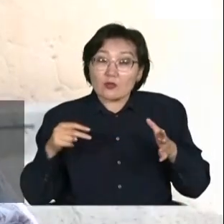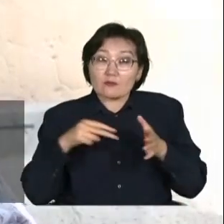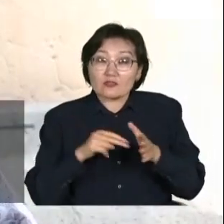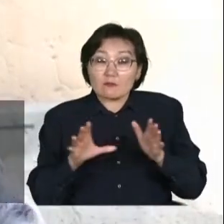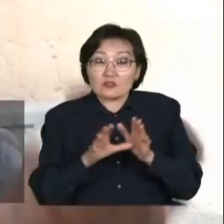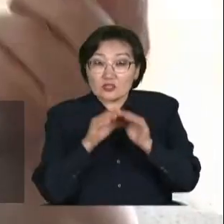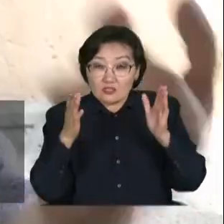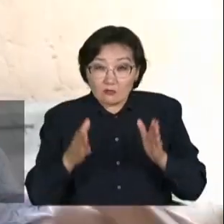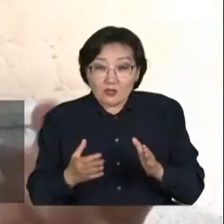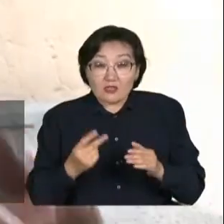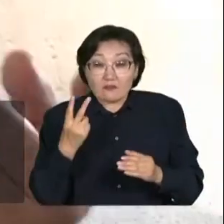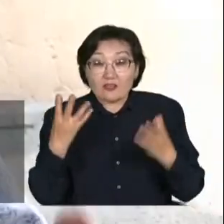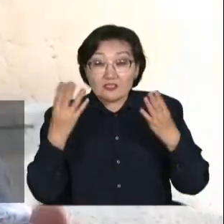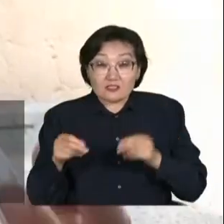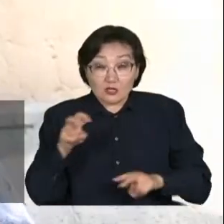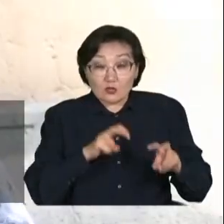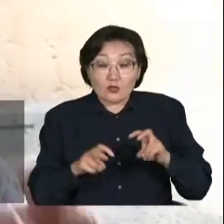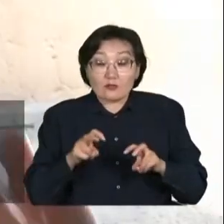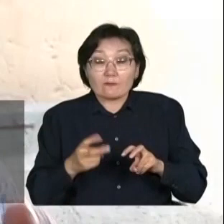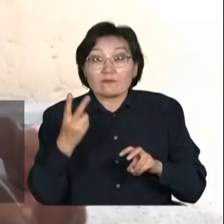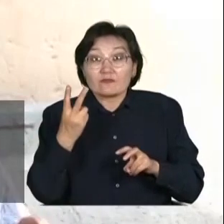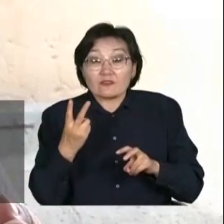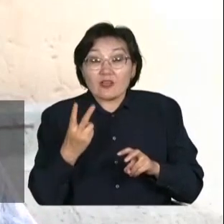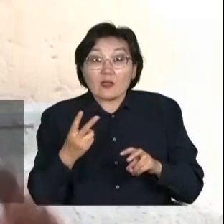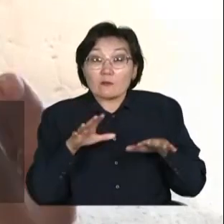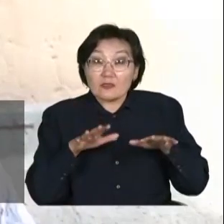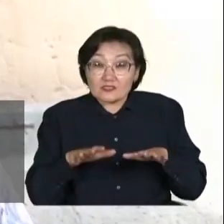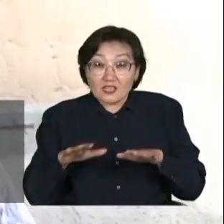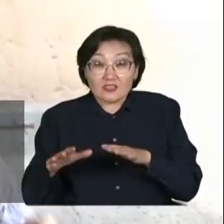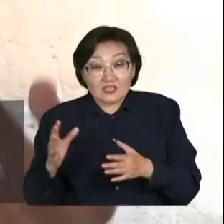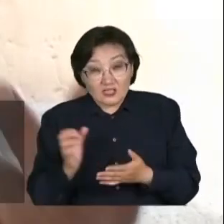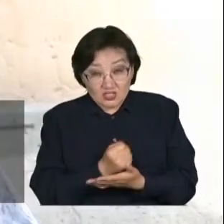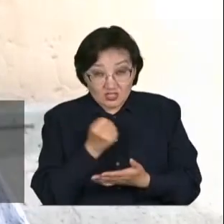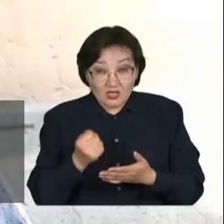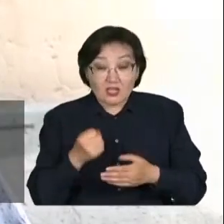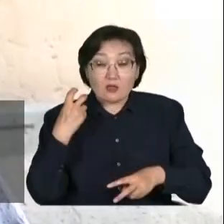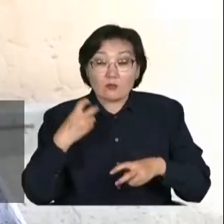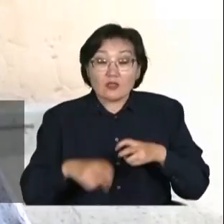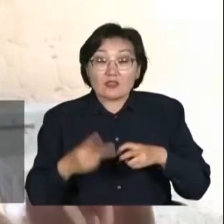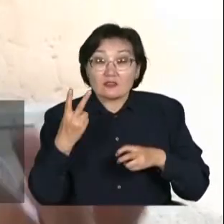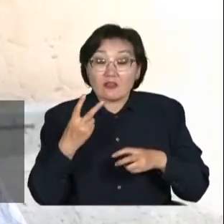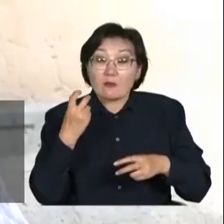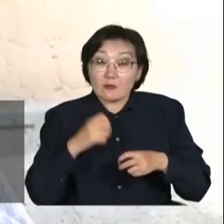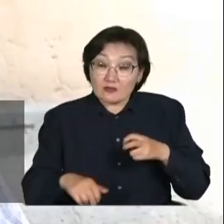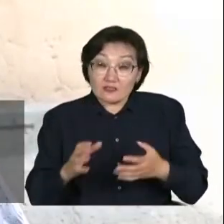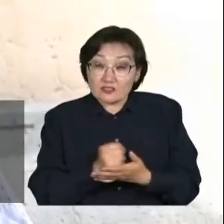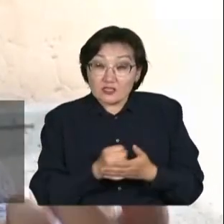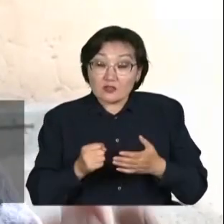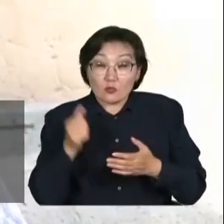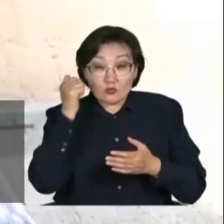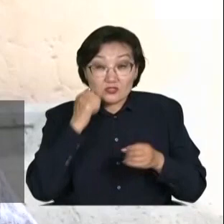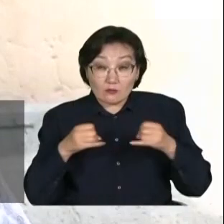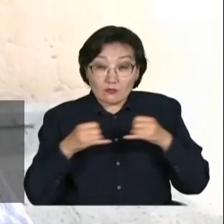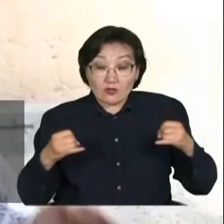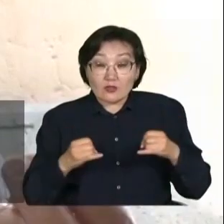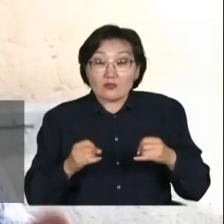и в ме э изза того бы устаревший порыва нашли в течение дней дм и